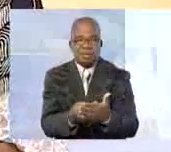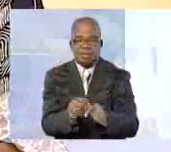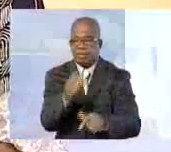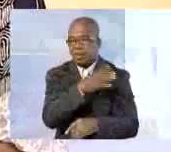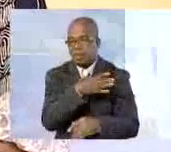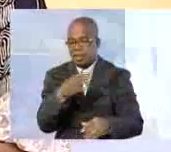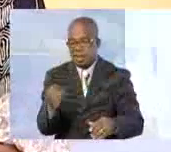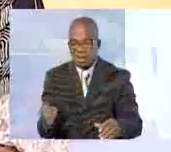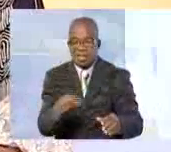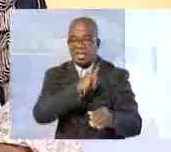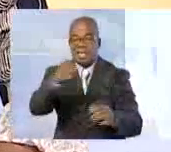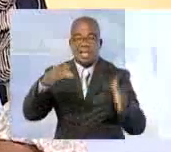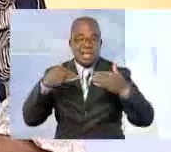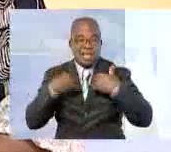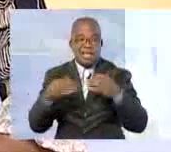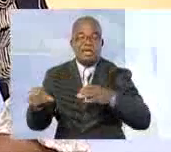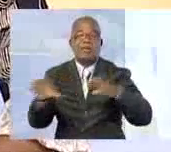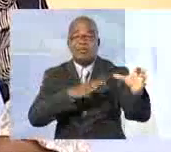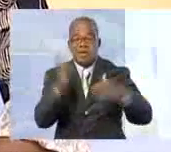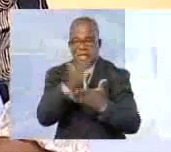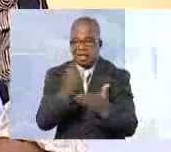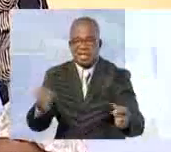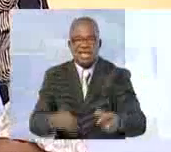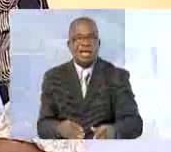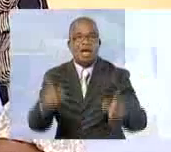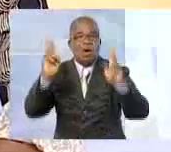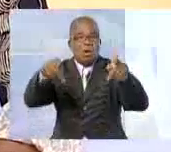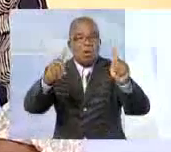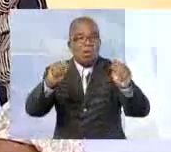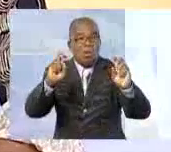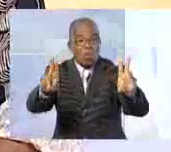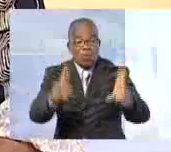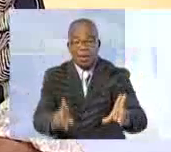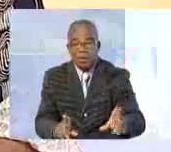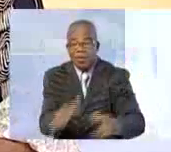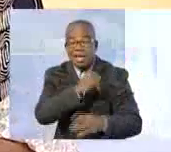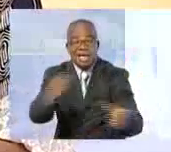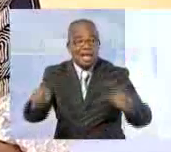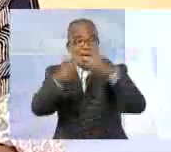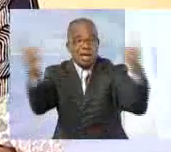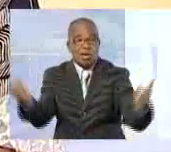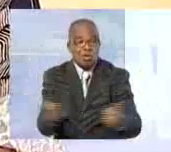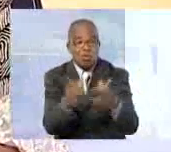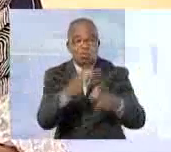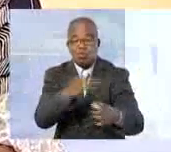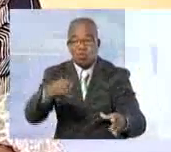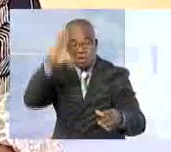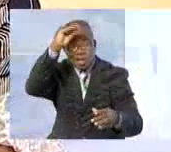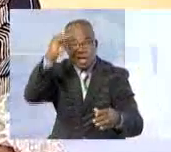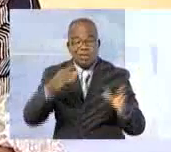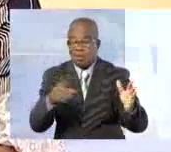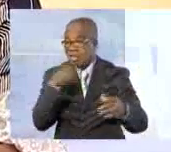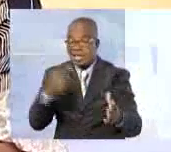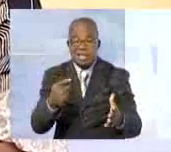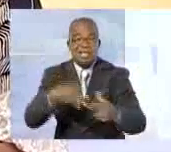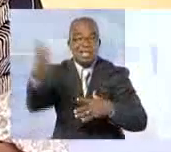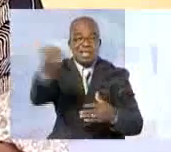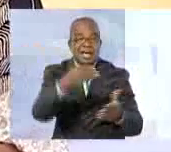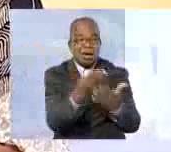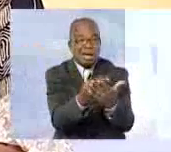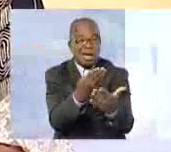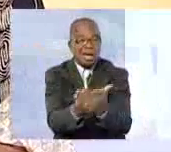du lancement de l'opération de démantèlement d'un réseau de vendeurs de nouveaux billets de banque a interpellé 11 individus.